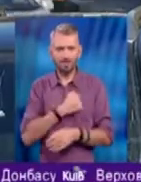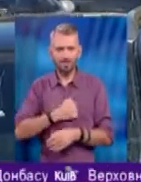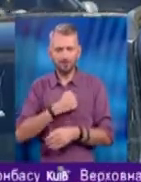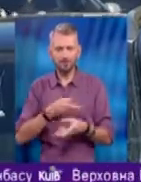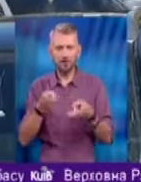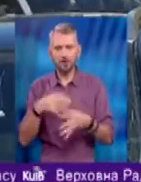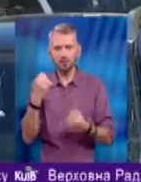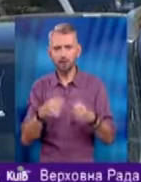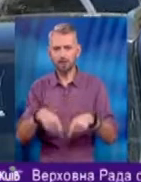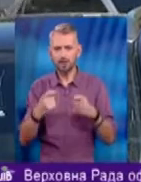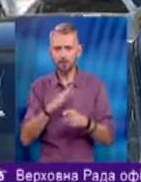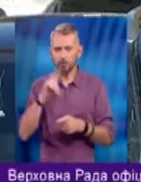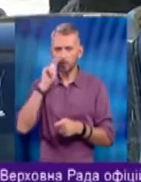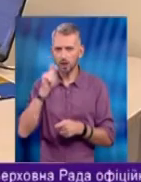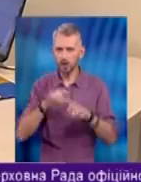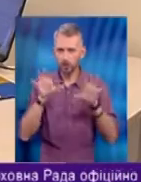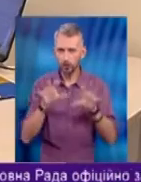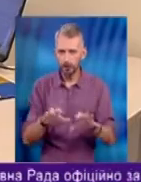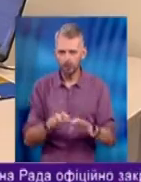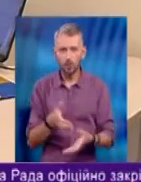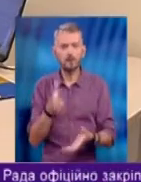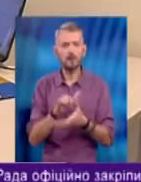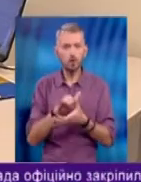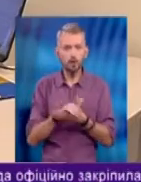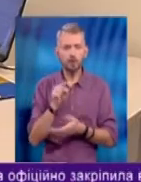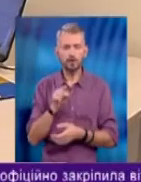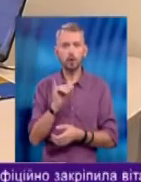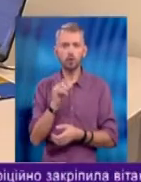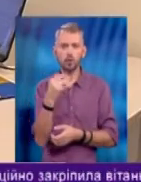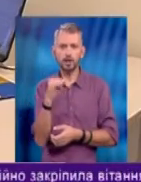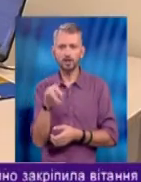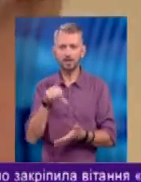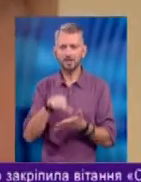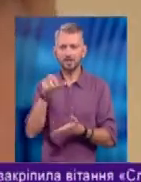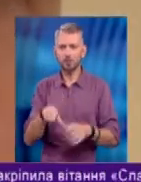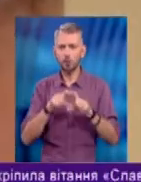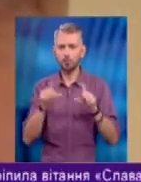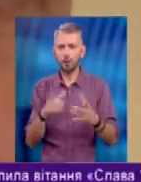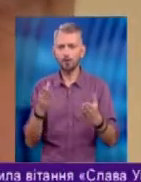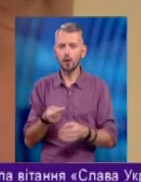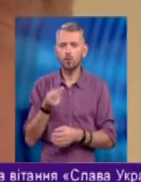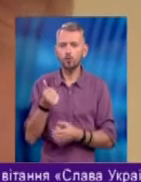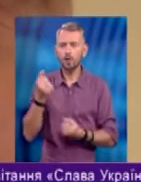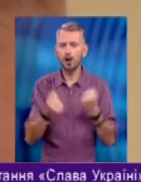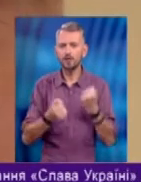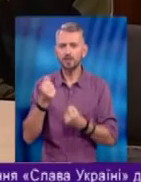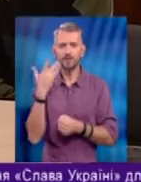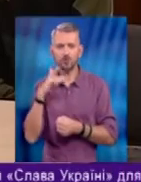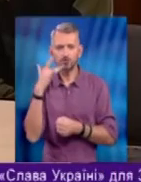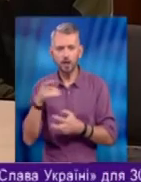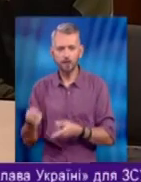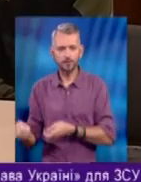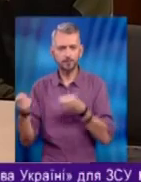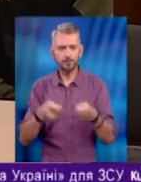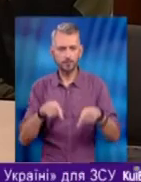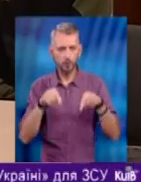не порушуючи українське законодавство. Знайомтеся, це Юрій. Він представник компанії, яка купує автівки в США і транспортує